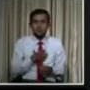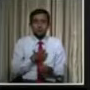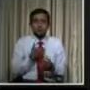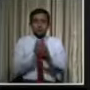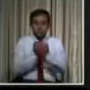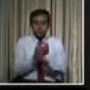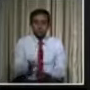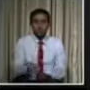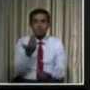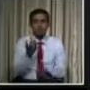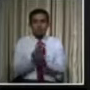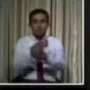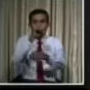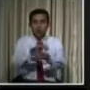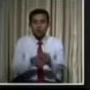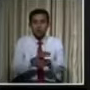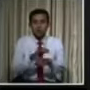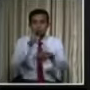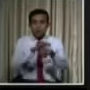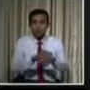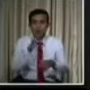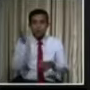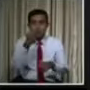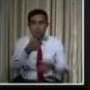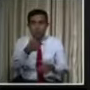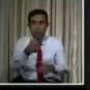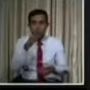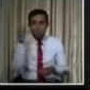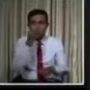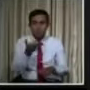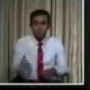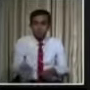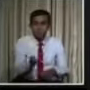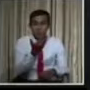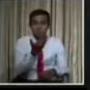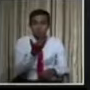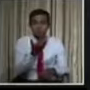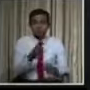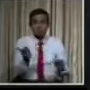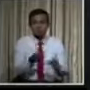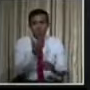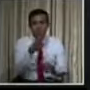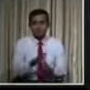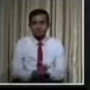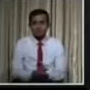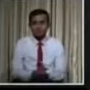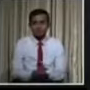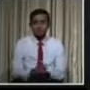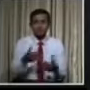පොලිසිය තමයි අල්ලගෙන සංගවා ගත්ත ආයුධ ගෙනියන්න හදනකොට තමයි ඔව්ව මේ ඝාතනය ලක්ුණේ